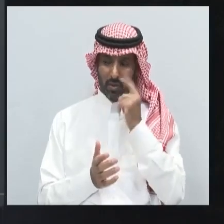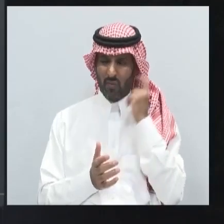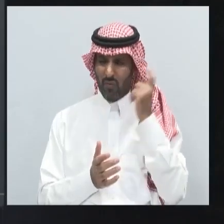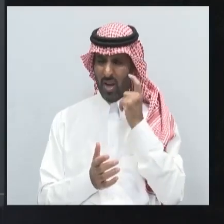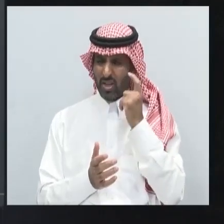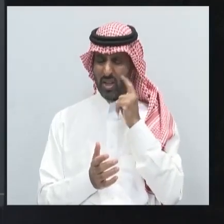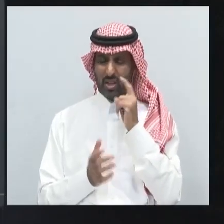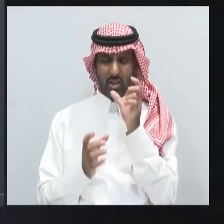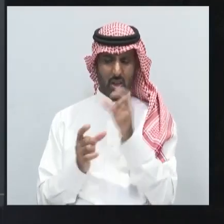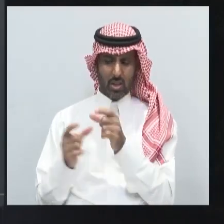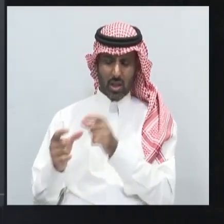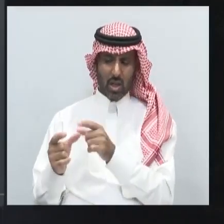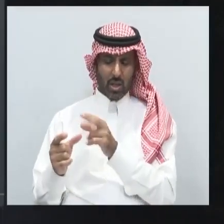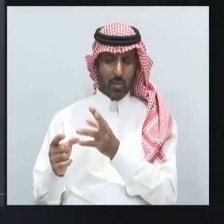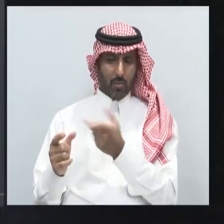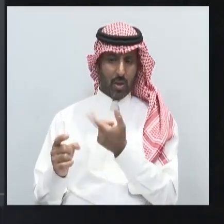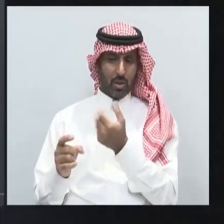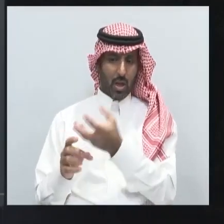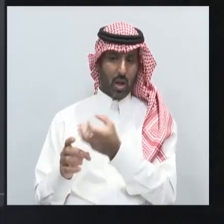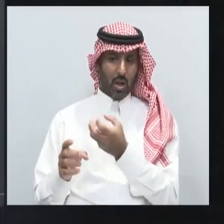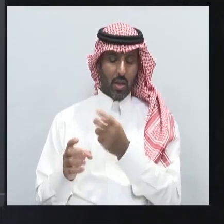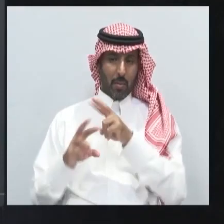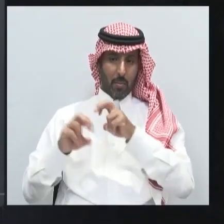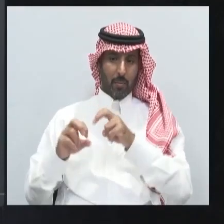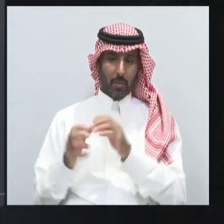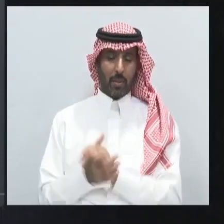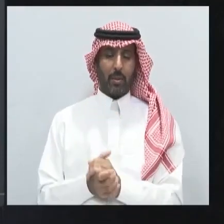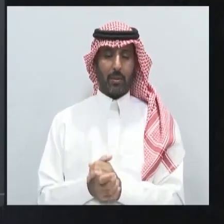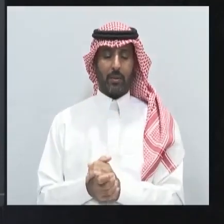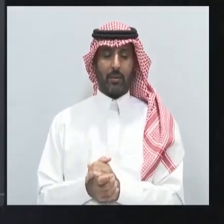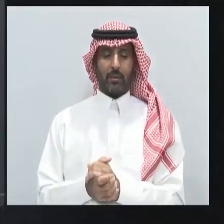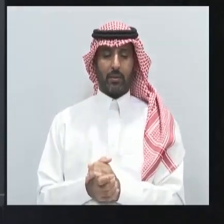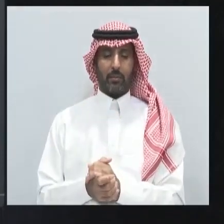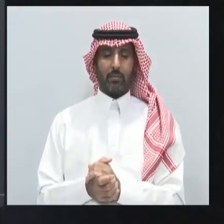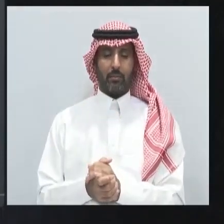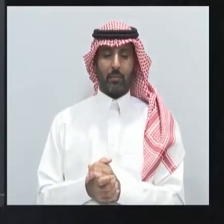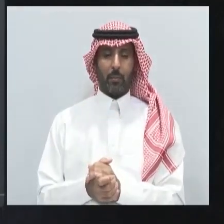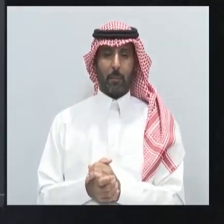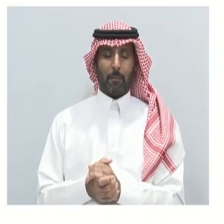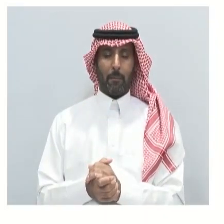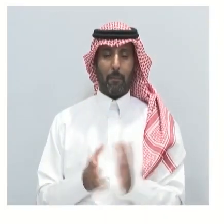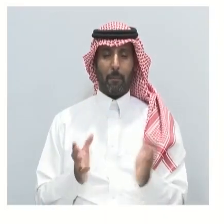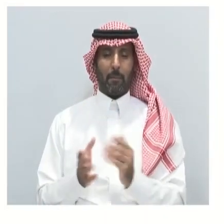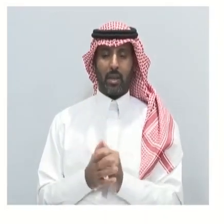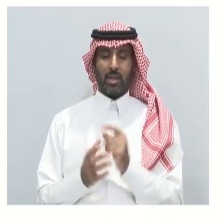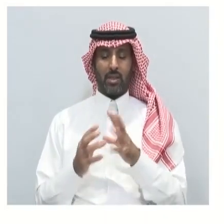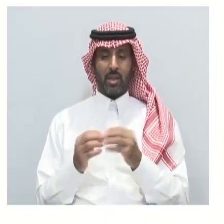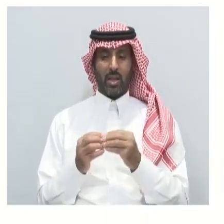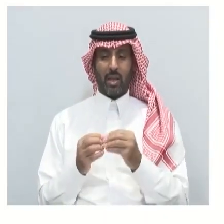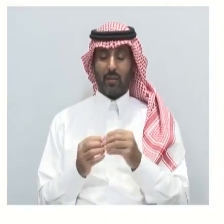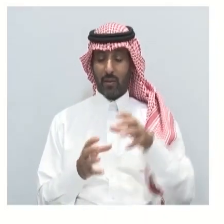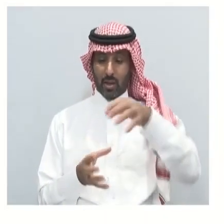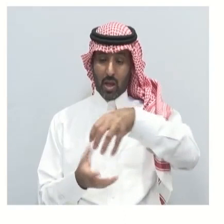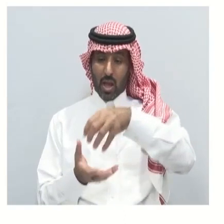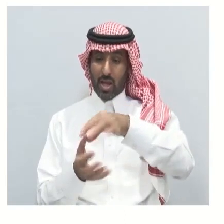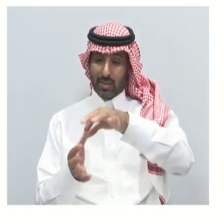ويحدد بعينه البحث من بدايه اختياري وتحديد لمشكله البحث تعري ما الذي اقصد